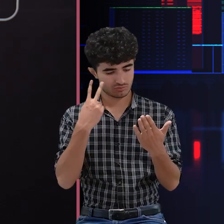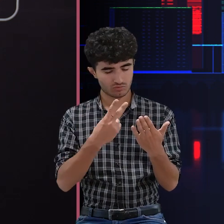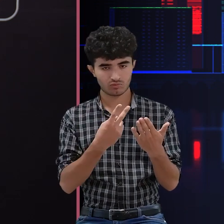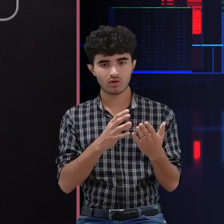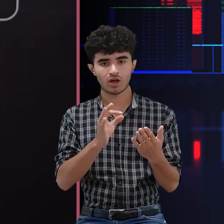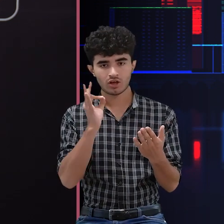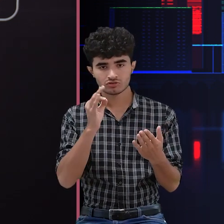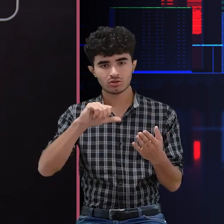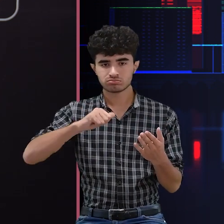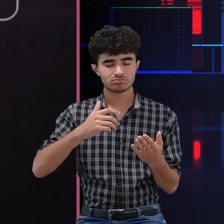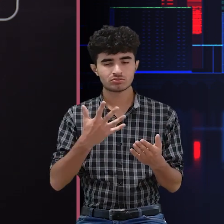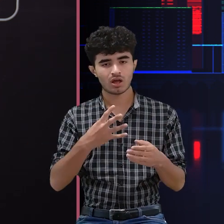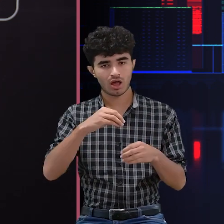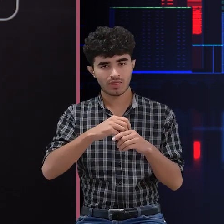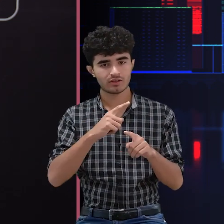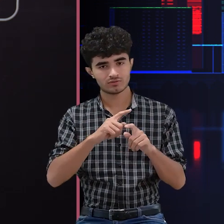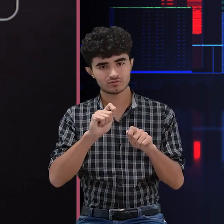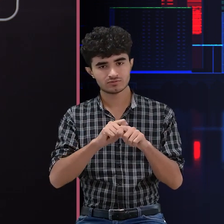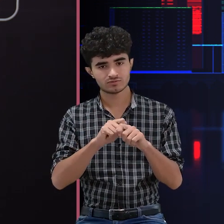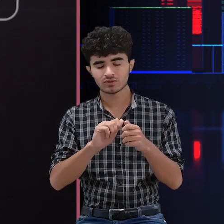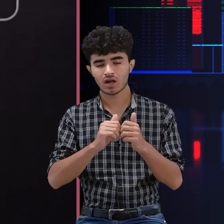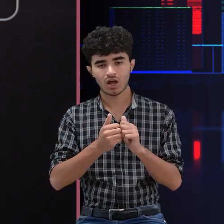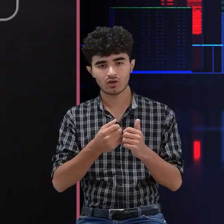مجھے آپ مشورہ دیں کہ میں